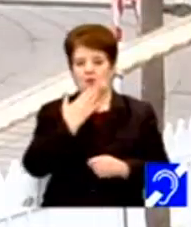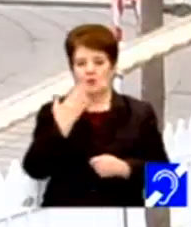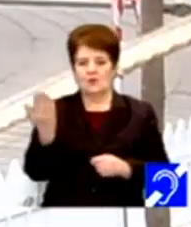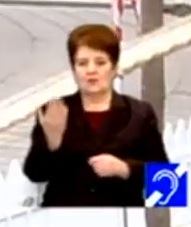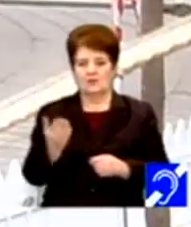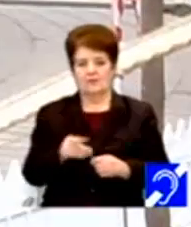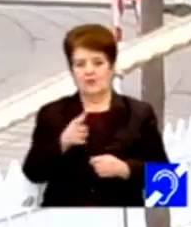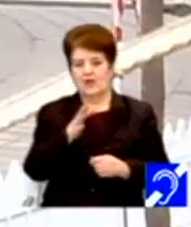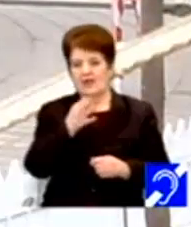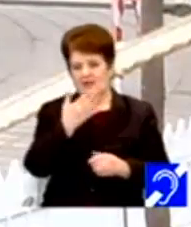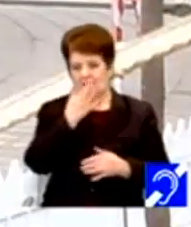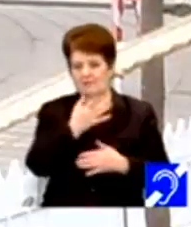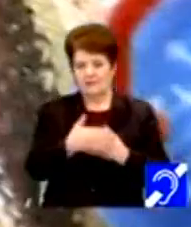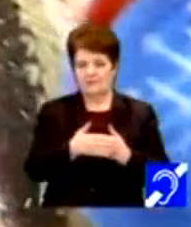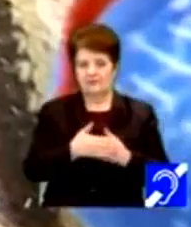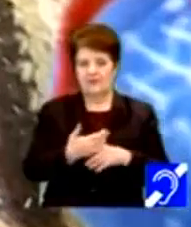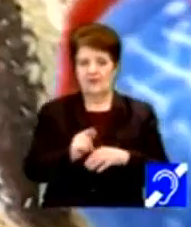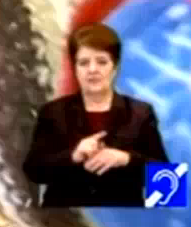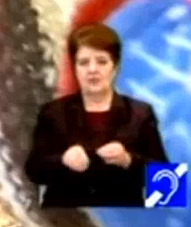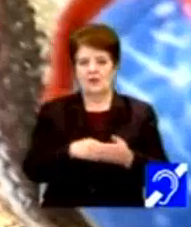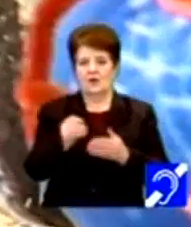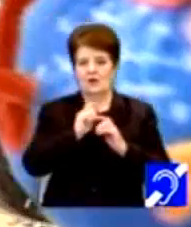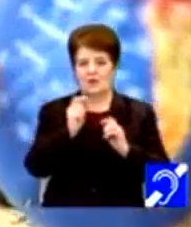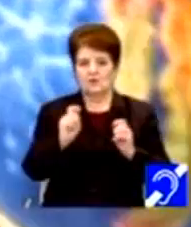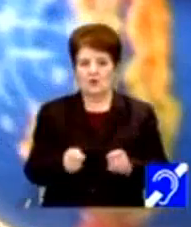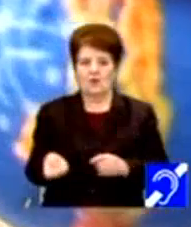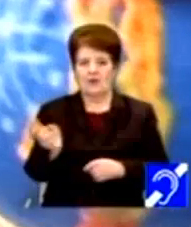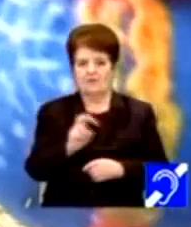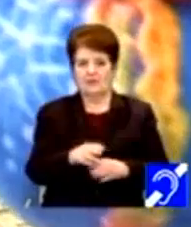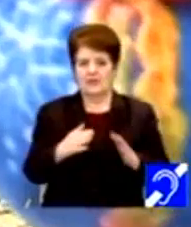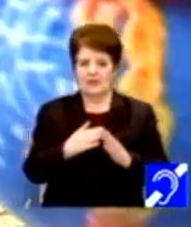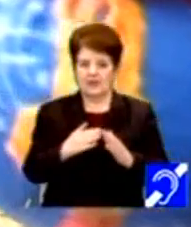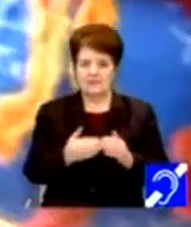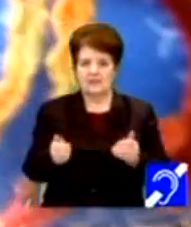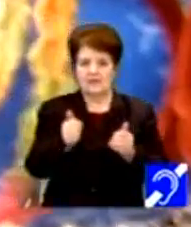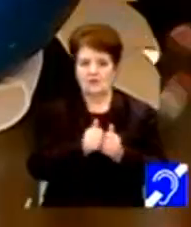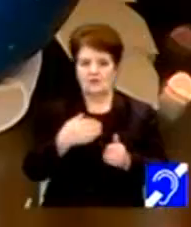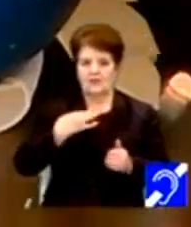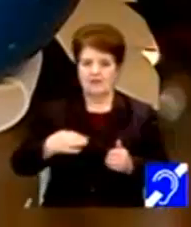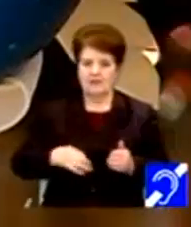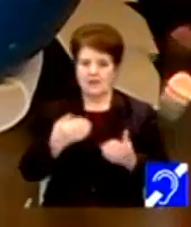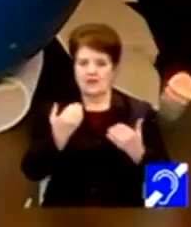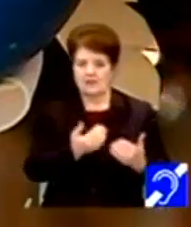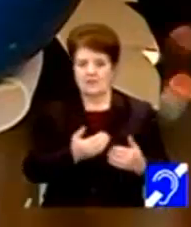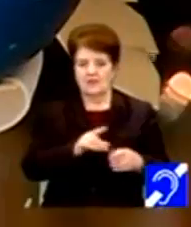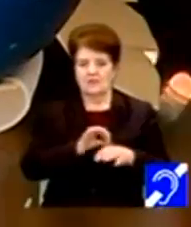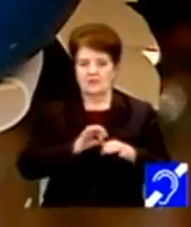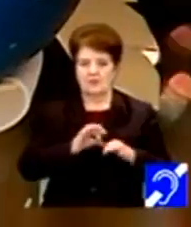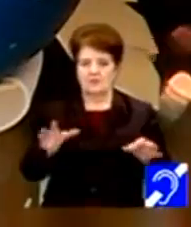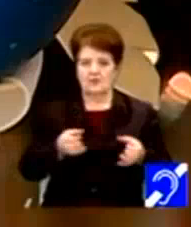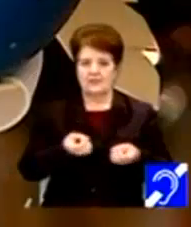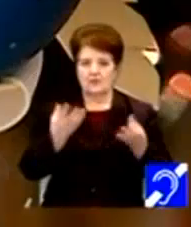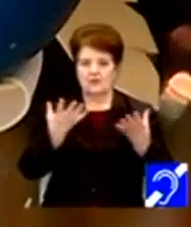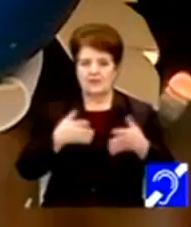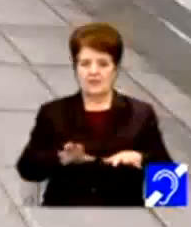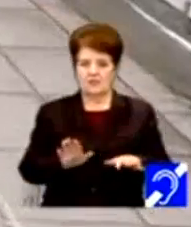metri cadouri pentru cei dragi. Aliona Noter a venit acasă din Israel de sărbător pentru a fi alături de fiica sa, care astăzi își sărbătorește ziua